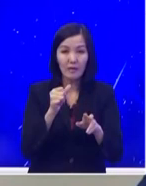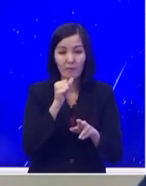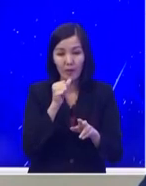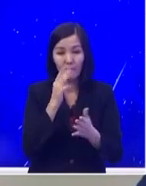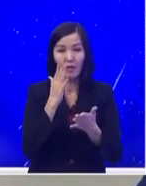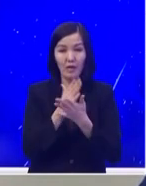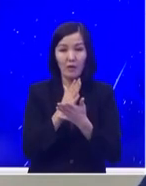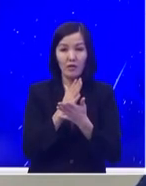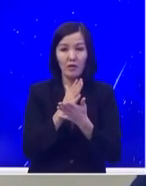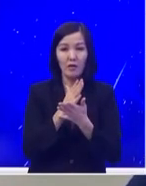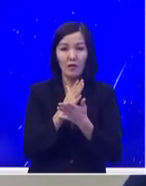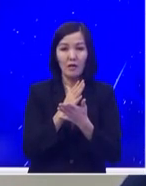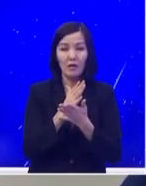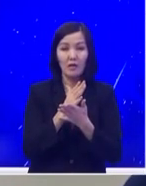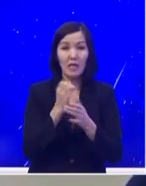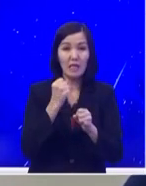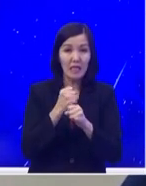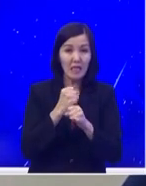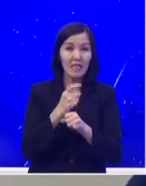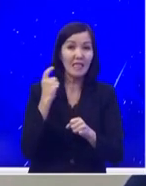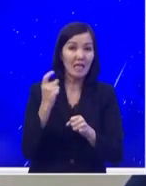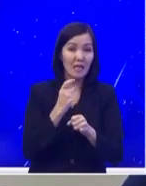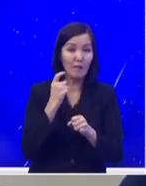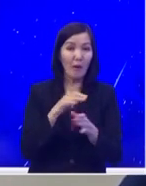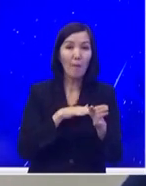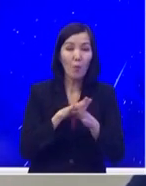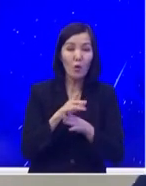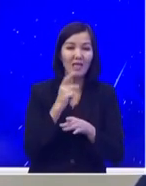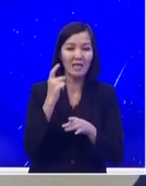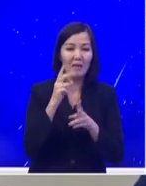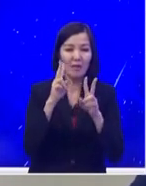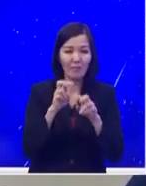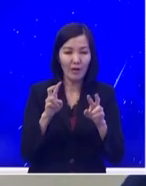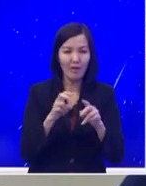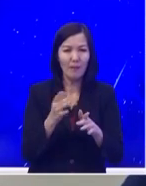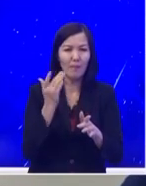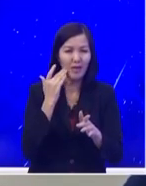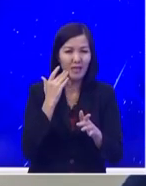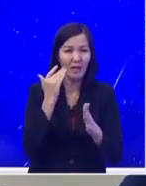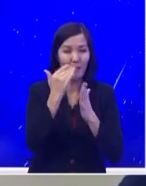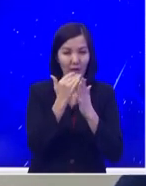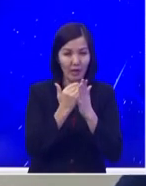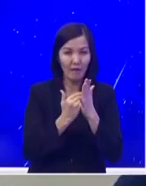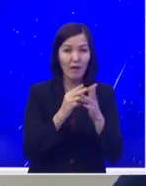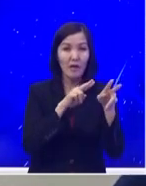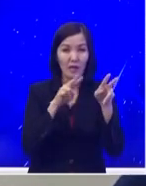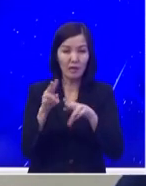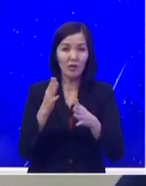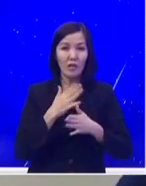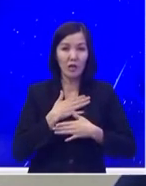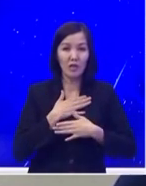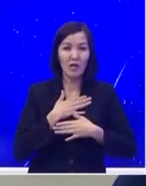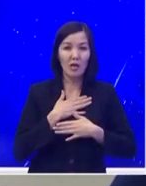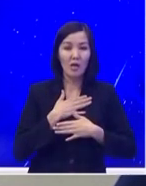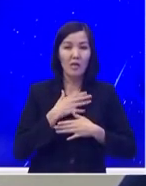бак-анализ и делается химия. Также делаются полные химические анализы постоянно по графику, который контролирует наша